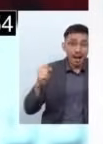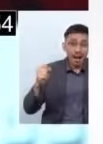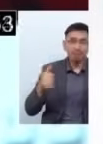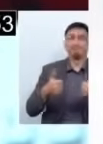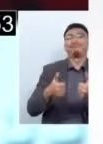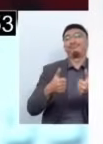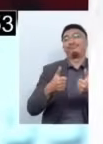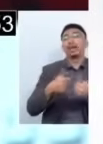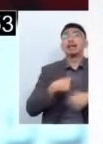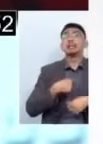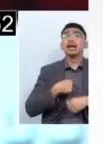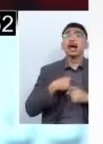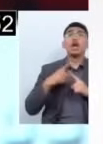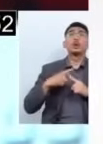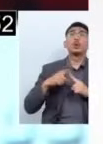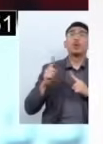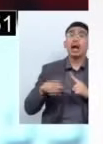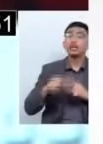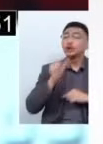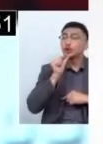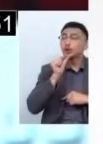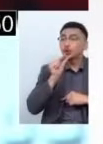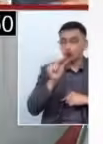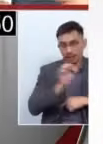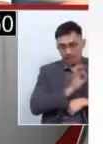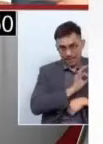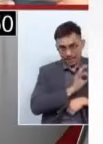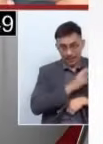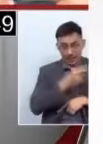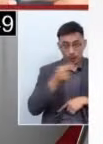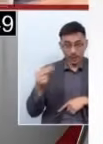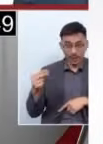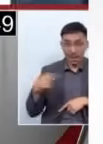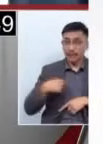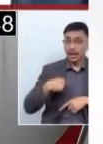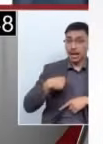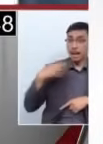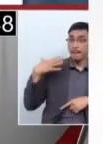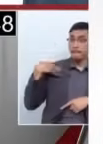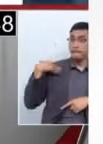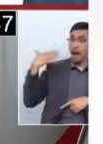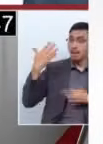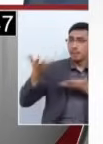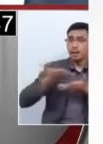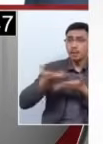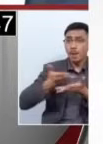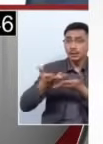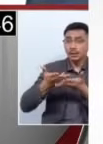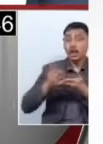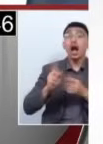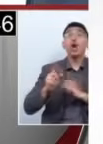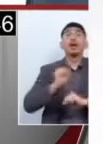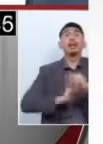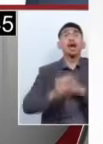janji-janji, komitmen politik yang akan disampaikan oleh para calon presiden itu. Maka sebaiknya materi yang